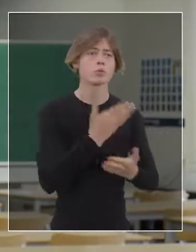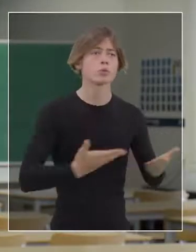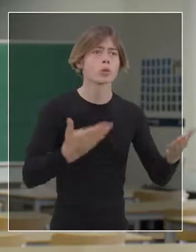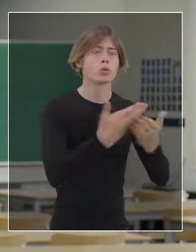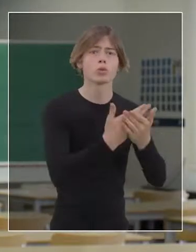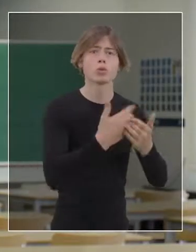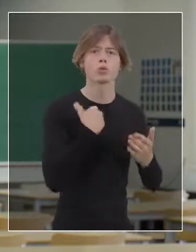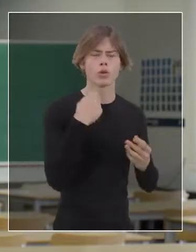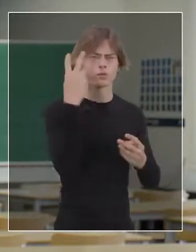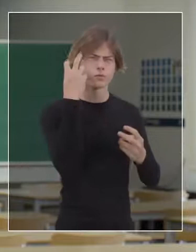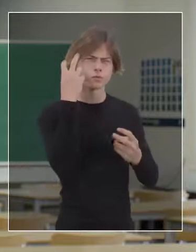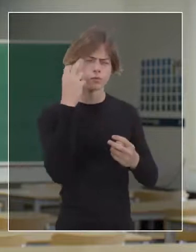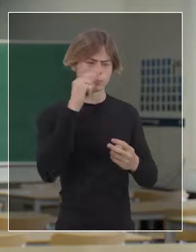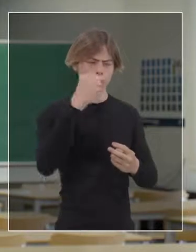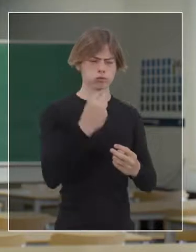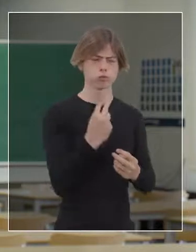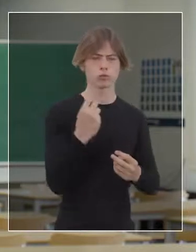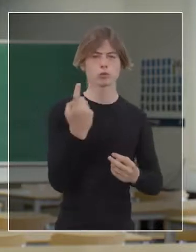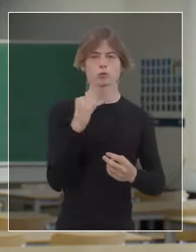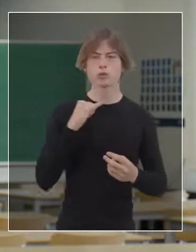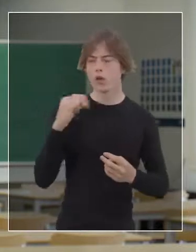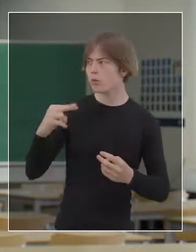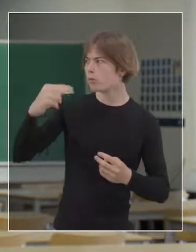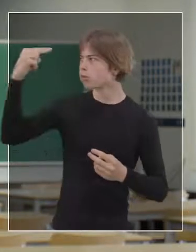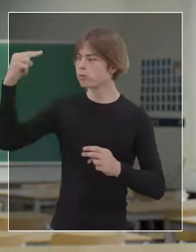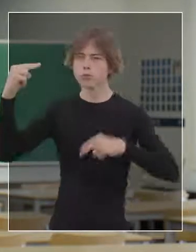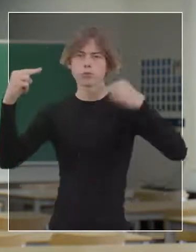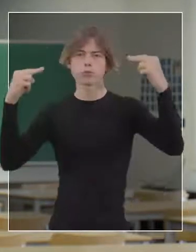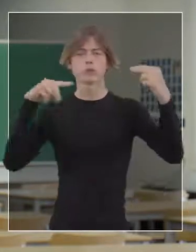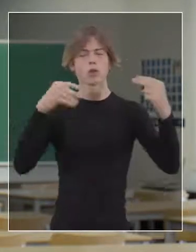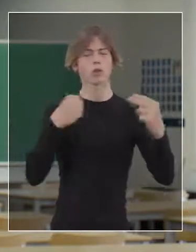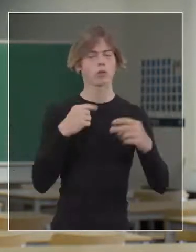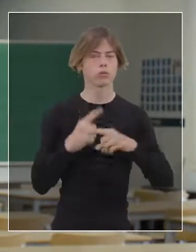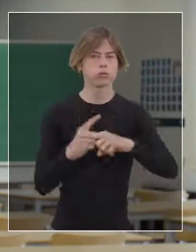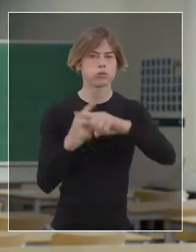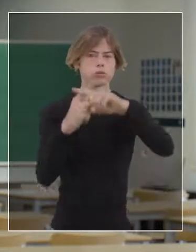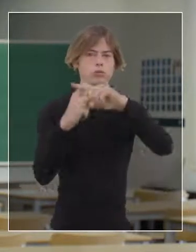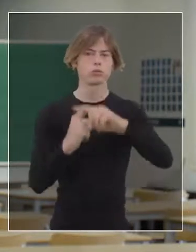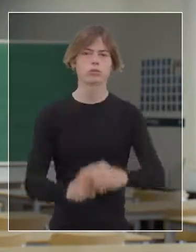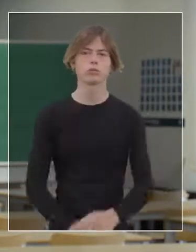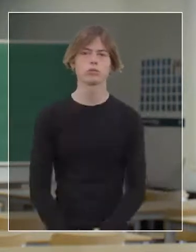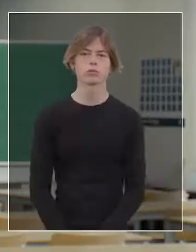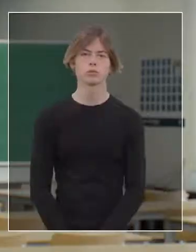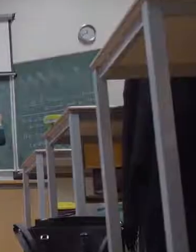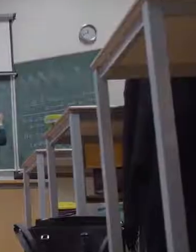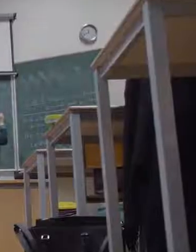C'est même pour tout, même pour les réflexions, ces différences, on a toujours, on va dire, deux